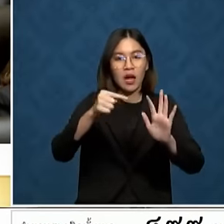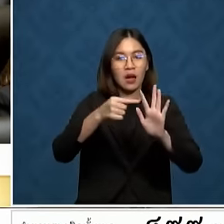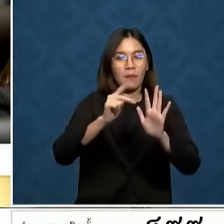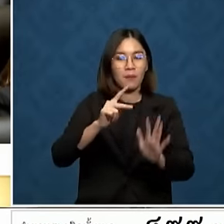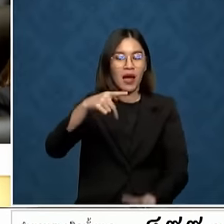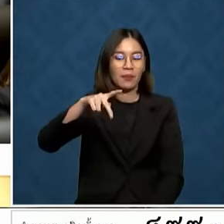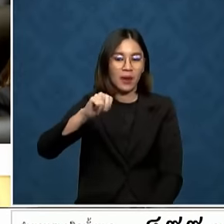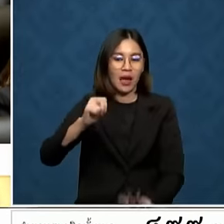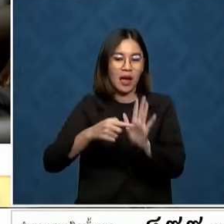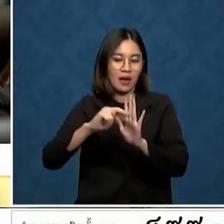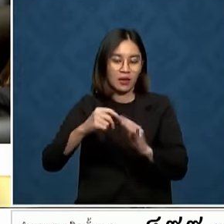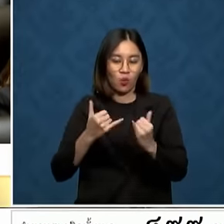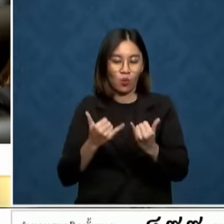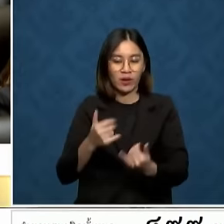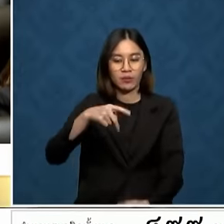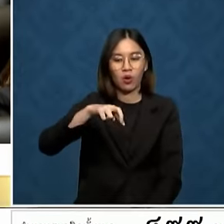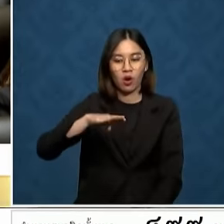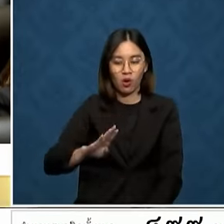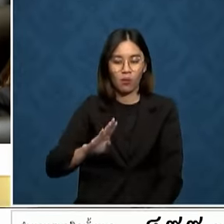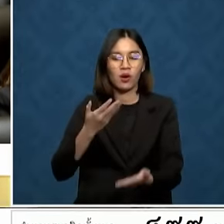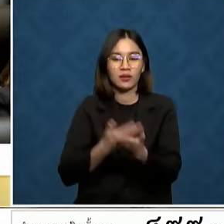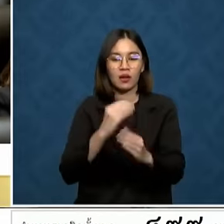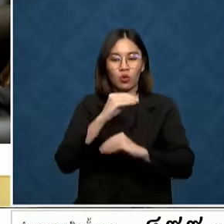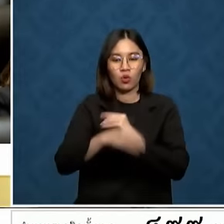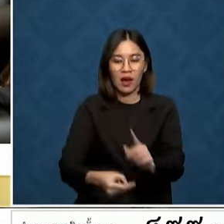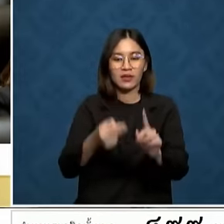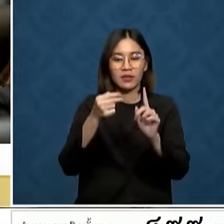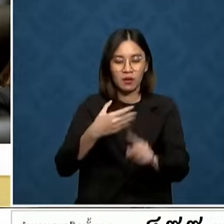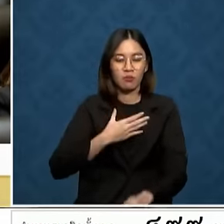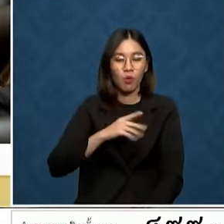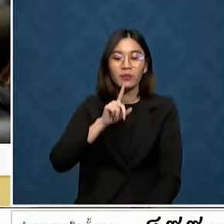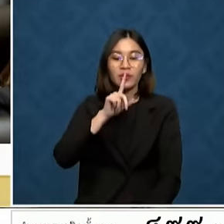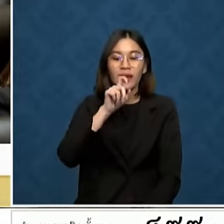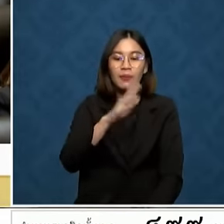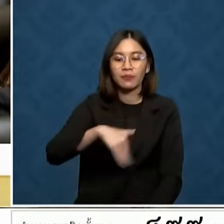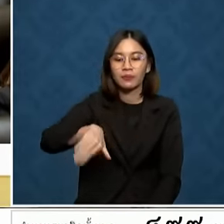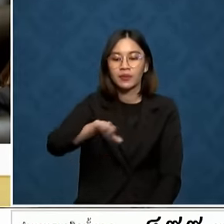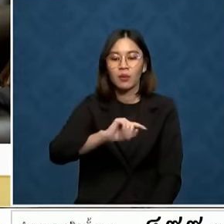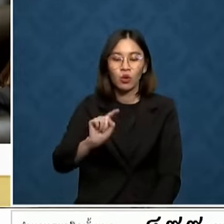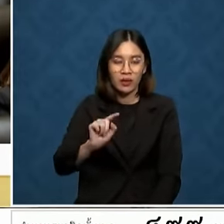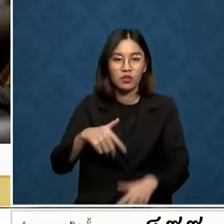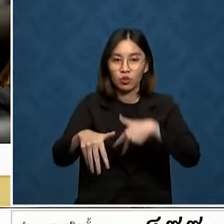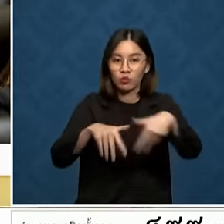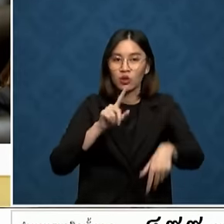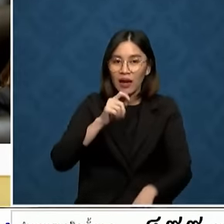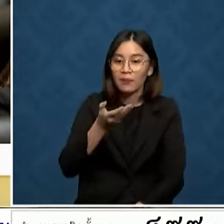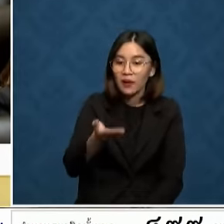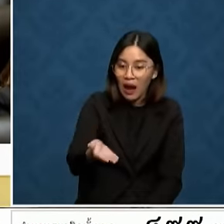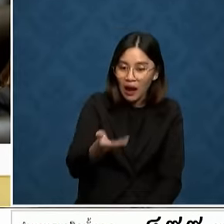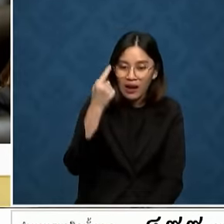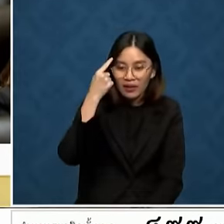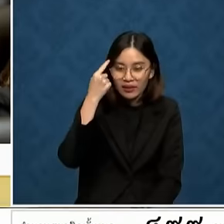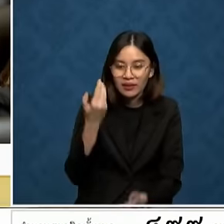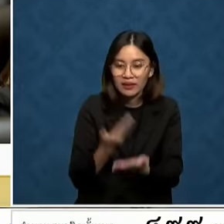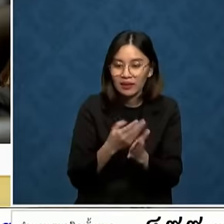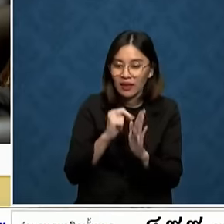ผมรู้ครัววันนี้รางพระบองประมาณทต่อเซาทเข้ามาส concludedผมเลยถามทคนเลยครับว่าพี่คิดว่าจ Zen